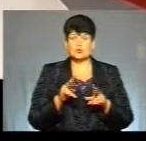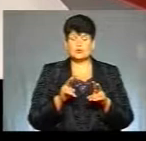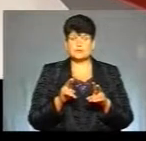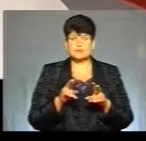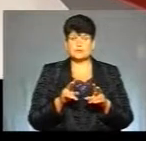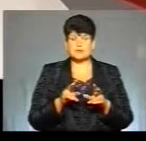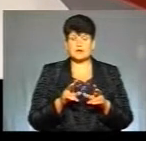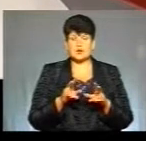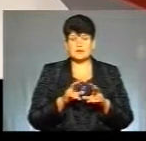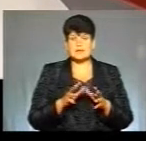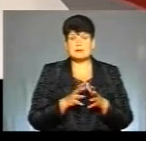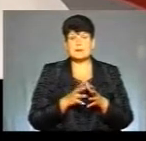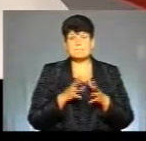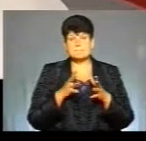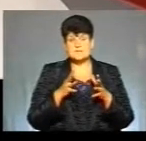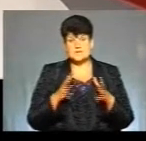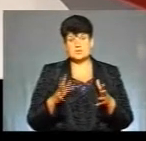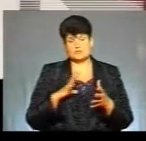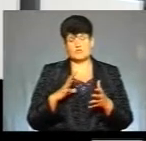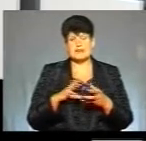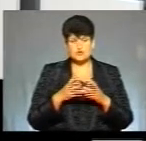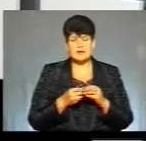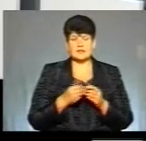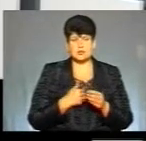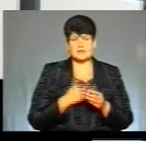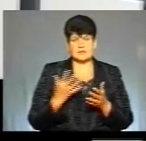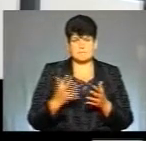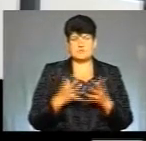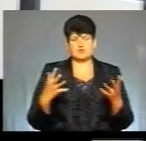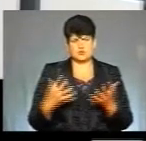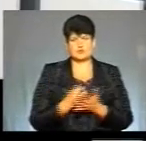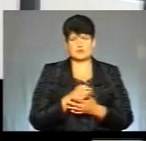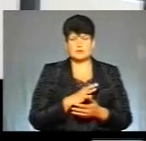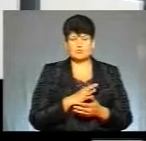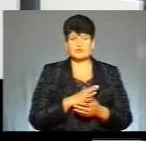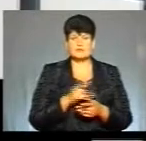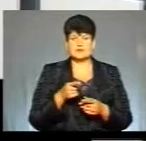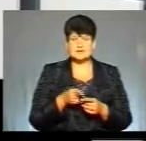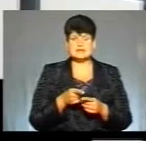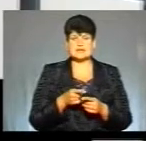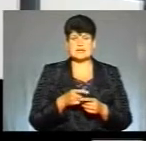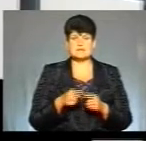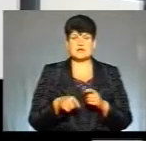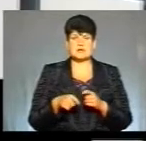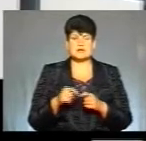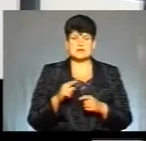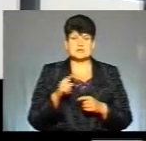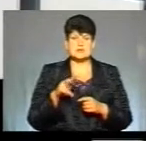всі більшість сподівалися, він досягнутий. Тобто от ці можливості зловживання, прикривання депутатським